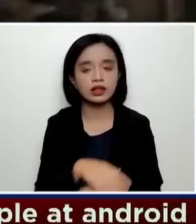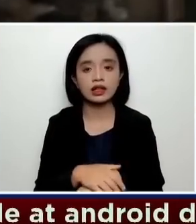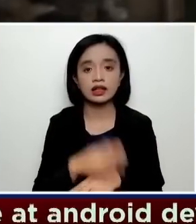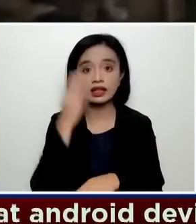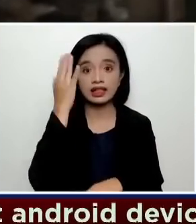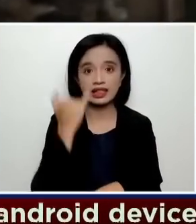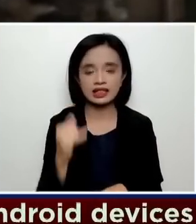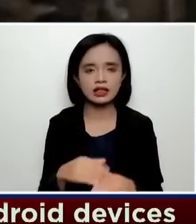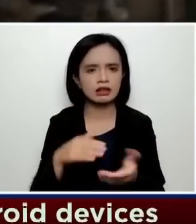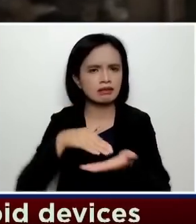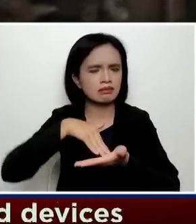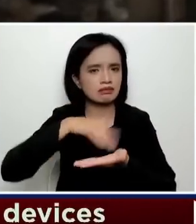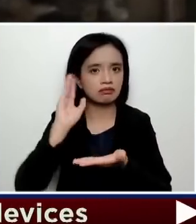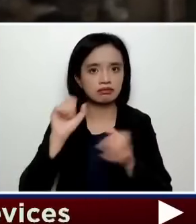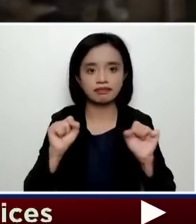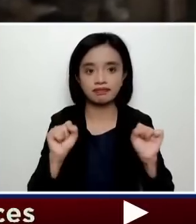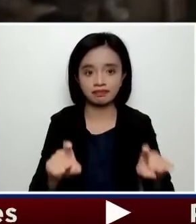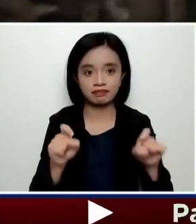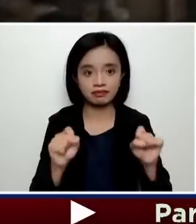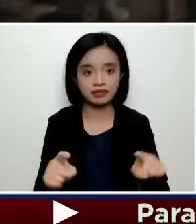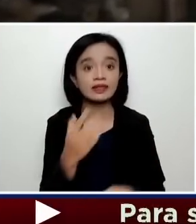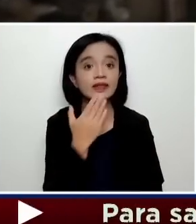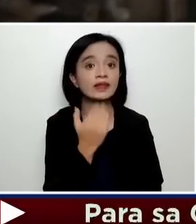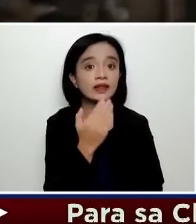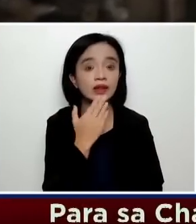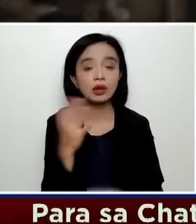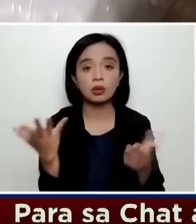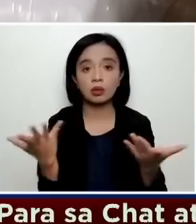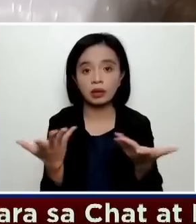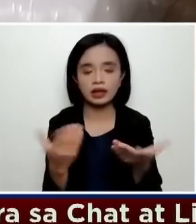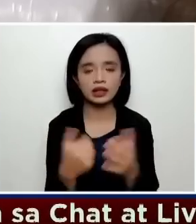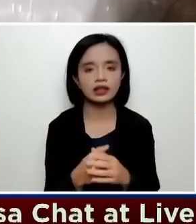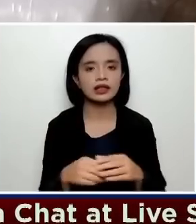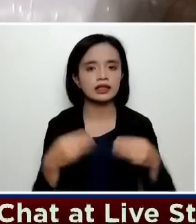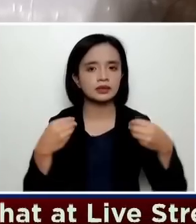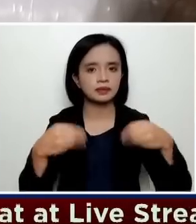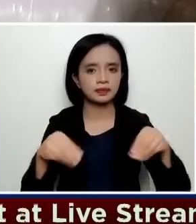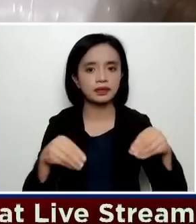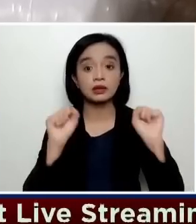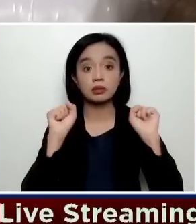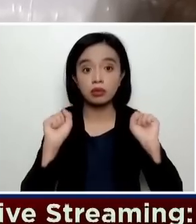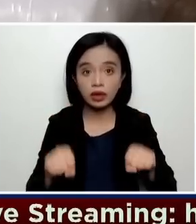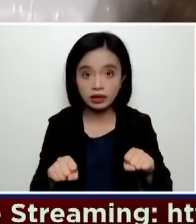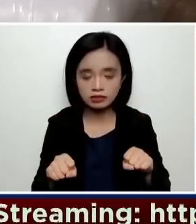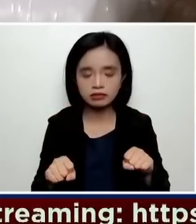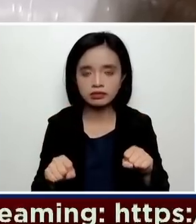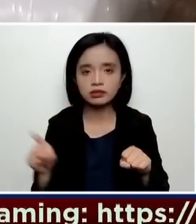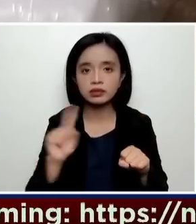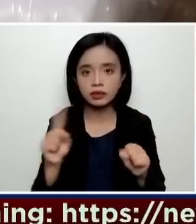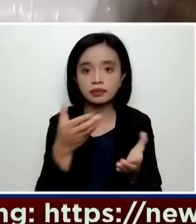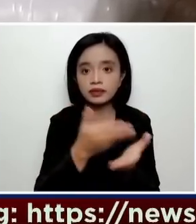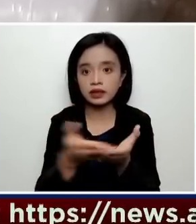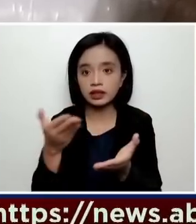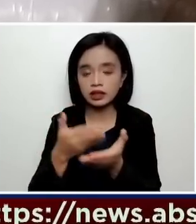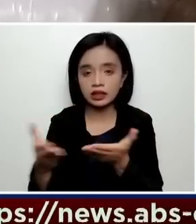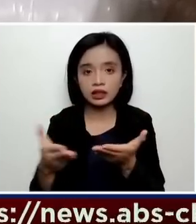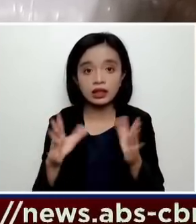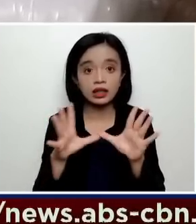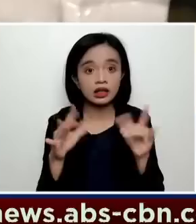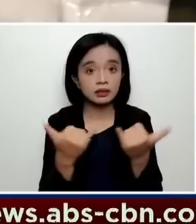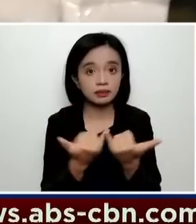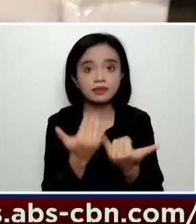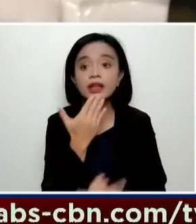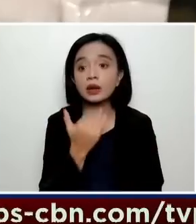masyadong mahal ang benta nila ng asukal sa industrial users. Pwede naman aniyang makabili ang mga kumpanya ng